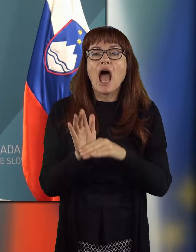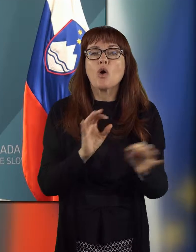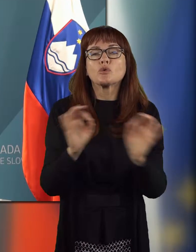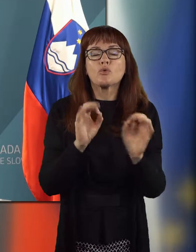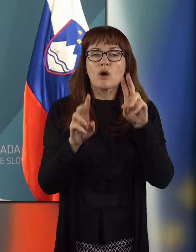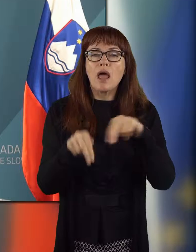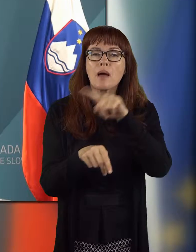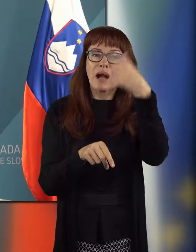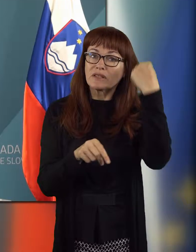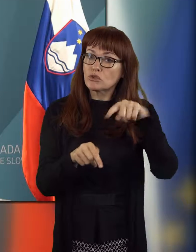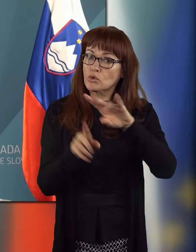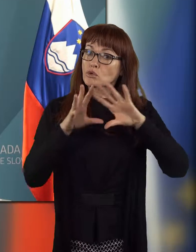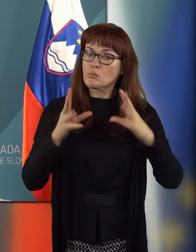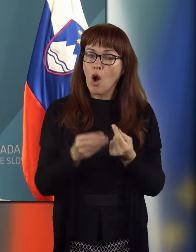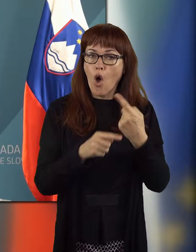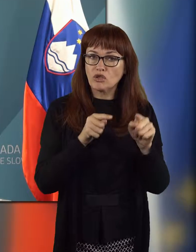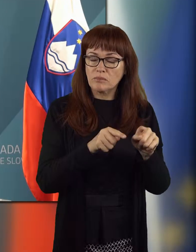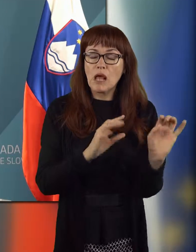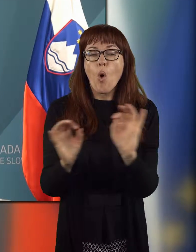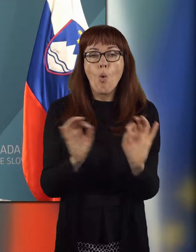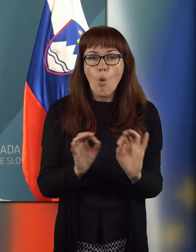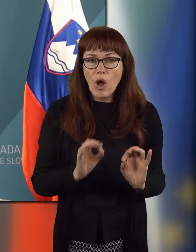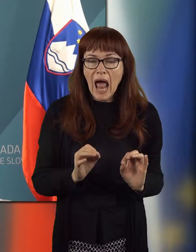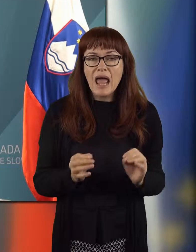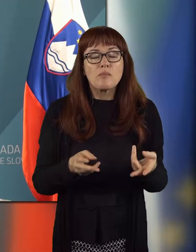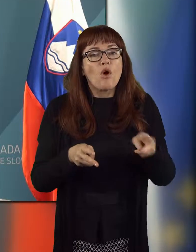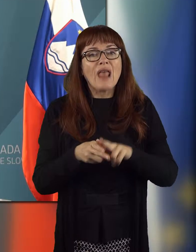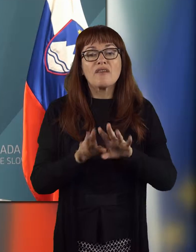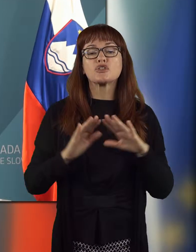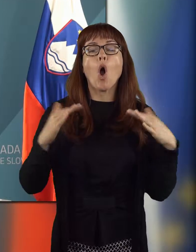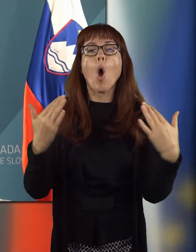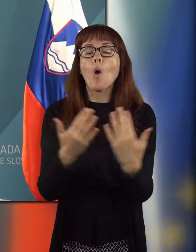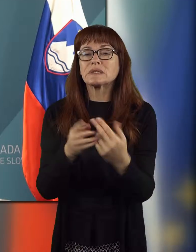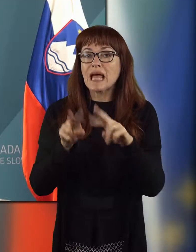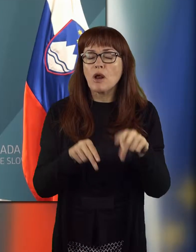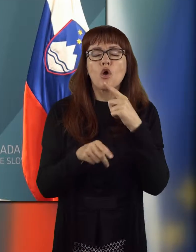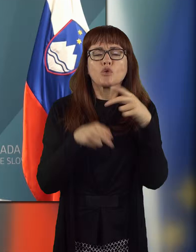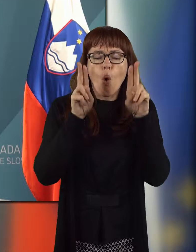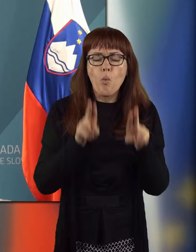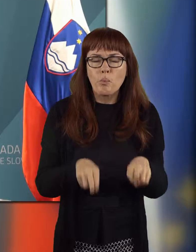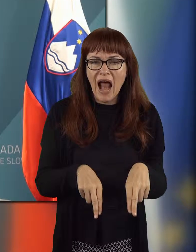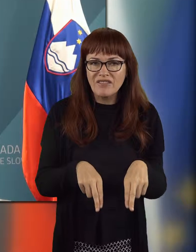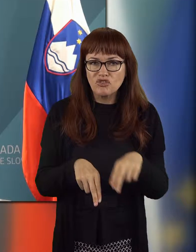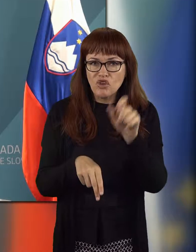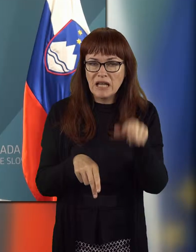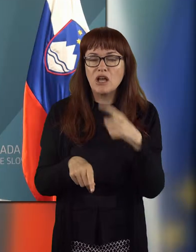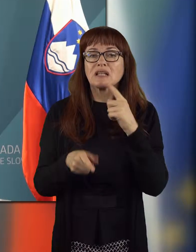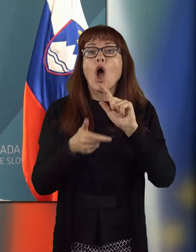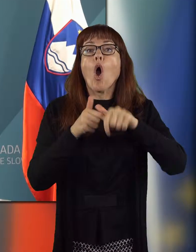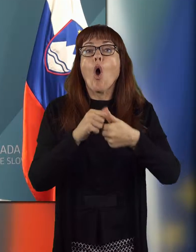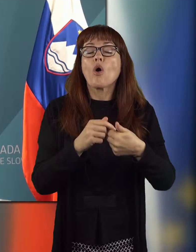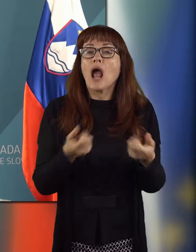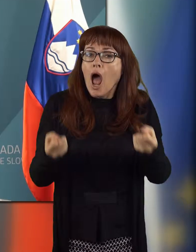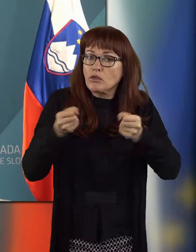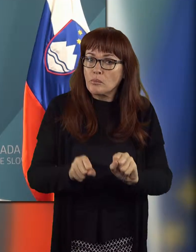ureja pravice ljudi. Torej, v splošnem delu urejamo predvsem obseg pravic, kdo je upravičenec, kateri organ